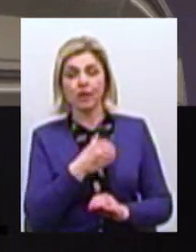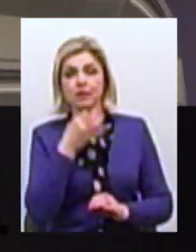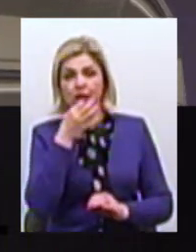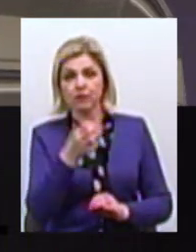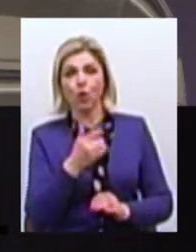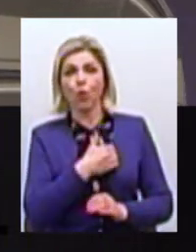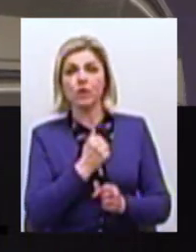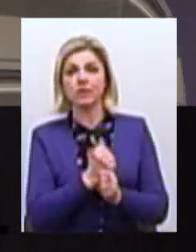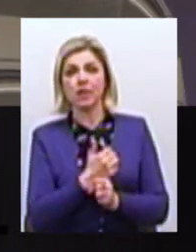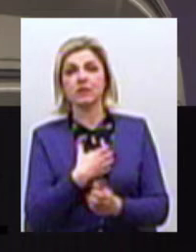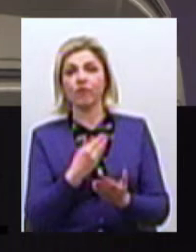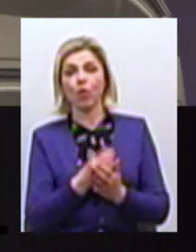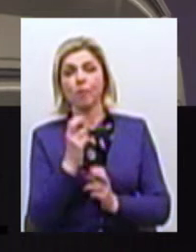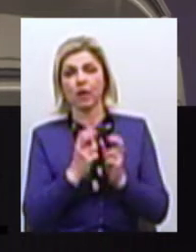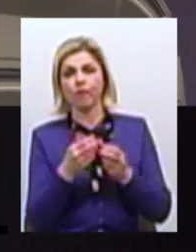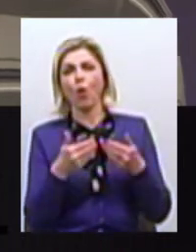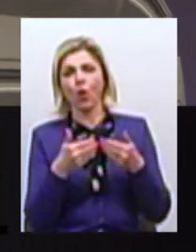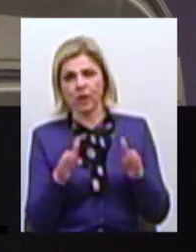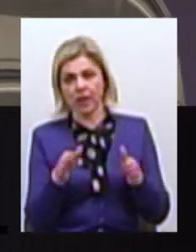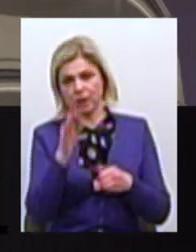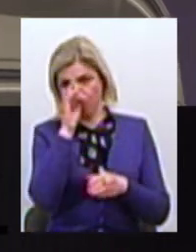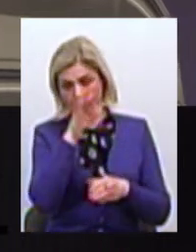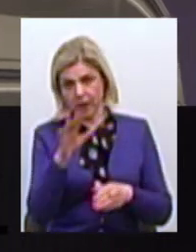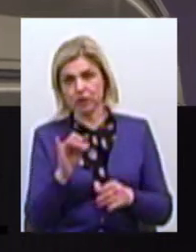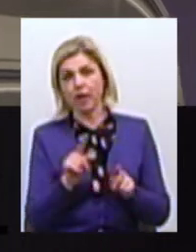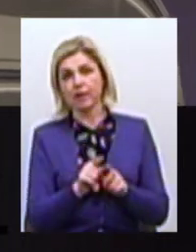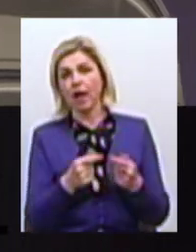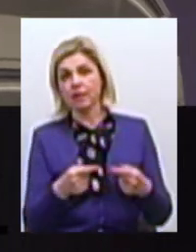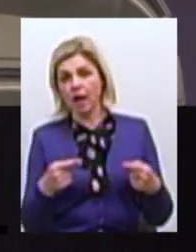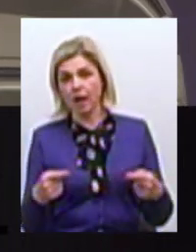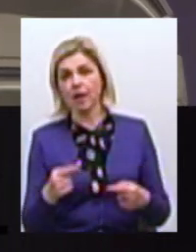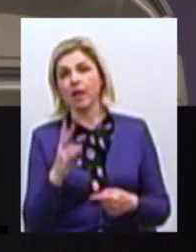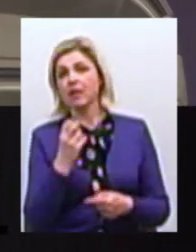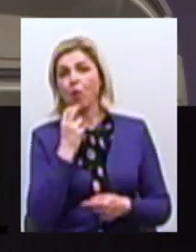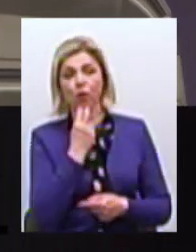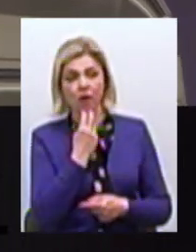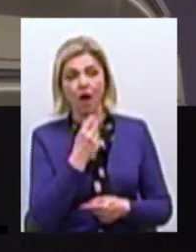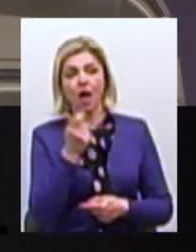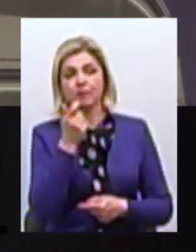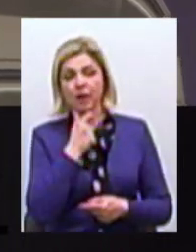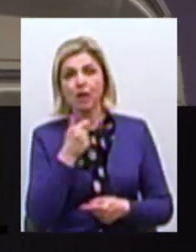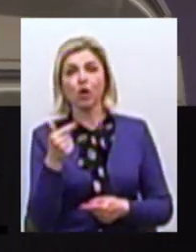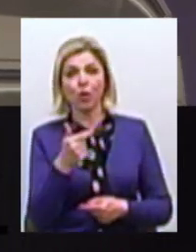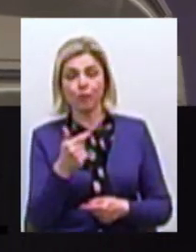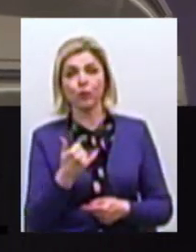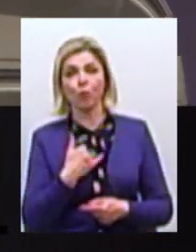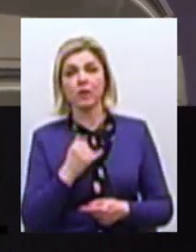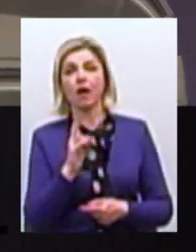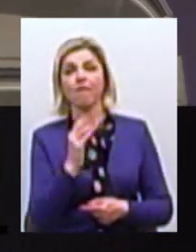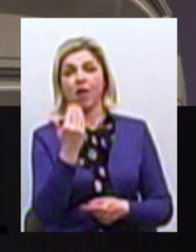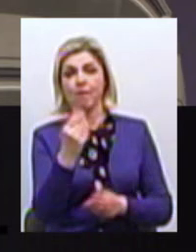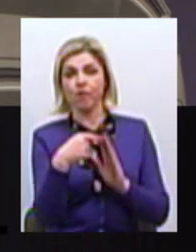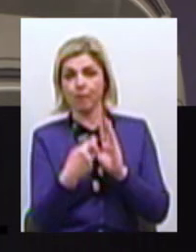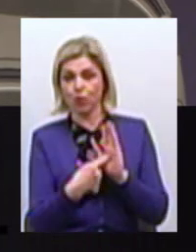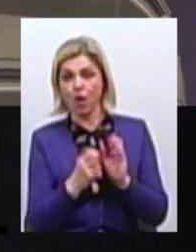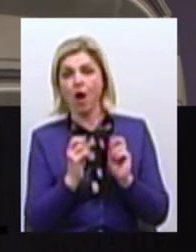хочет сделать свое предприятие открытым, публичным и так далее. Так вот, не улыбайтесь, господин Голобродский. Так вот, у меня к нему вопрос.